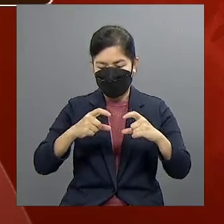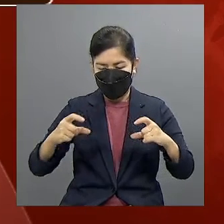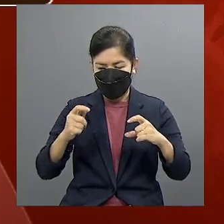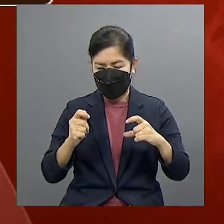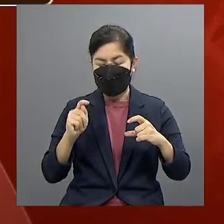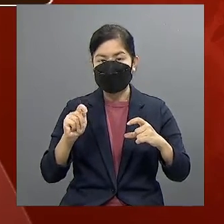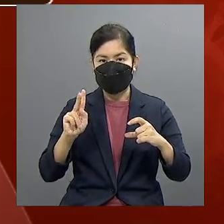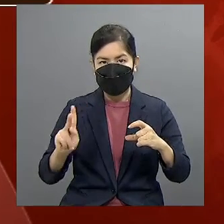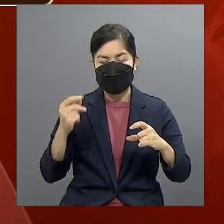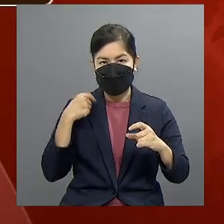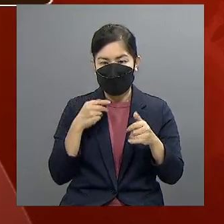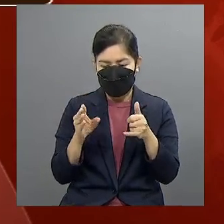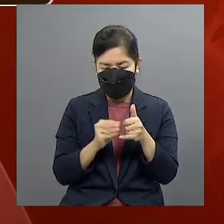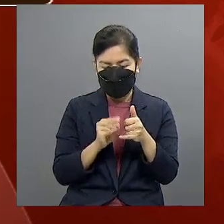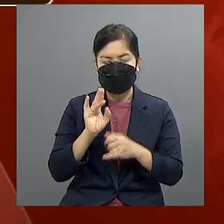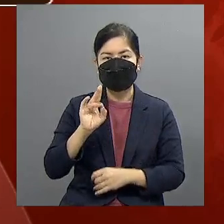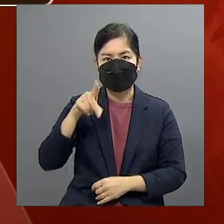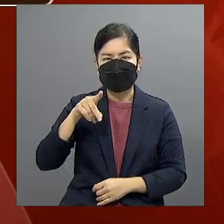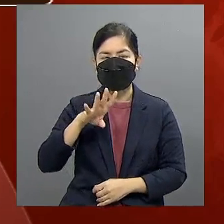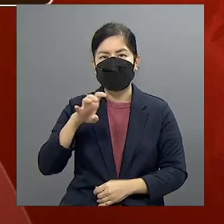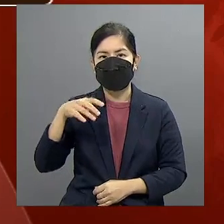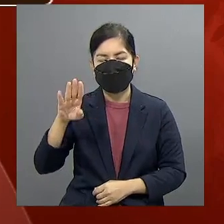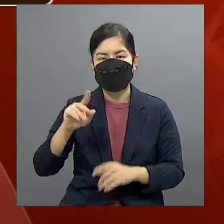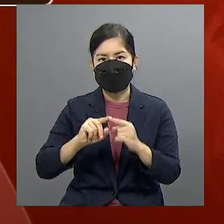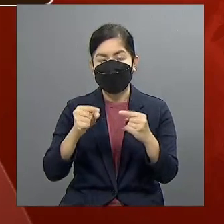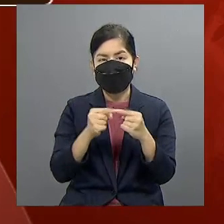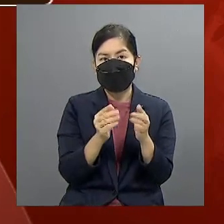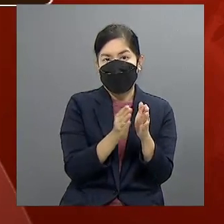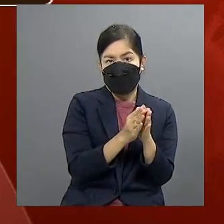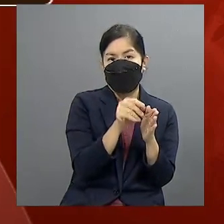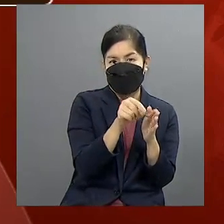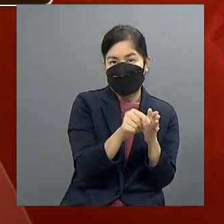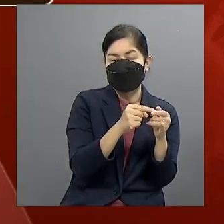7,421 คนแต่ว่ายังไม่นับยอดรวมกับจำนวนผู้ติดเชื้อรายใหม่ค่ะ